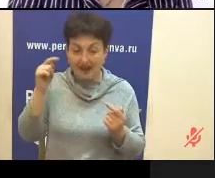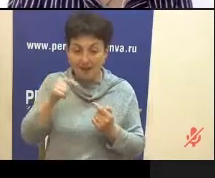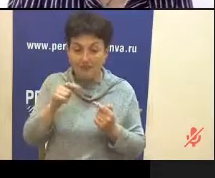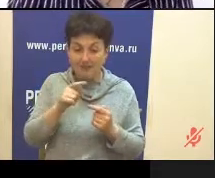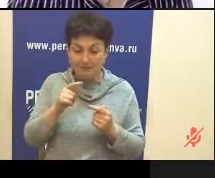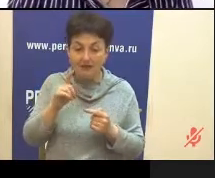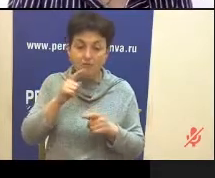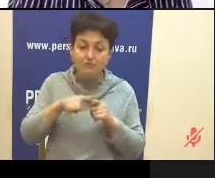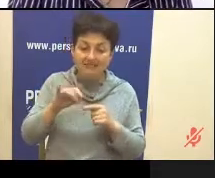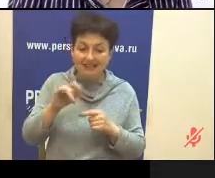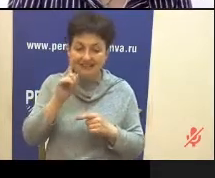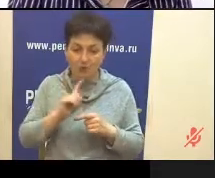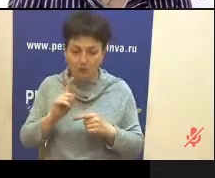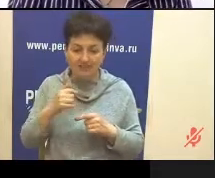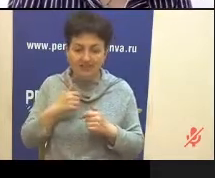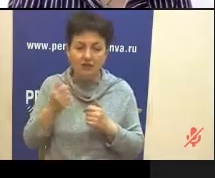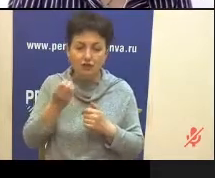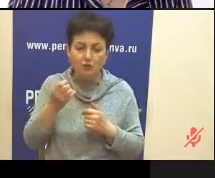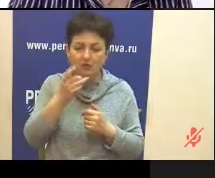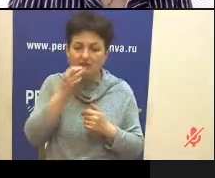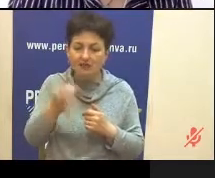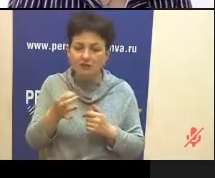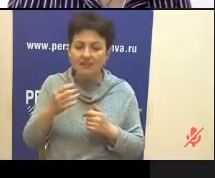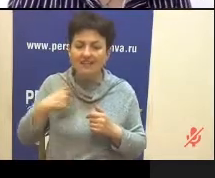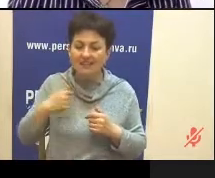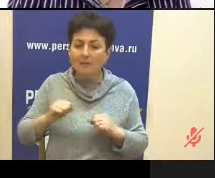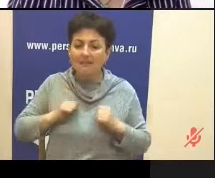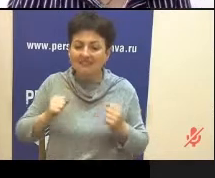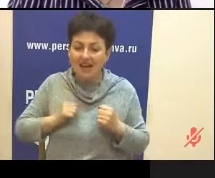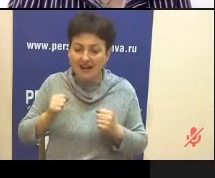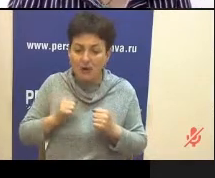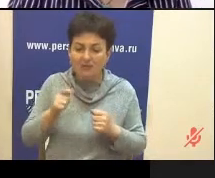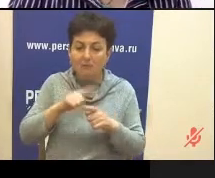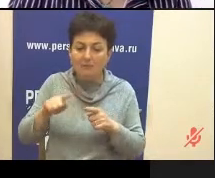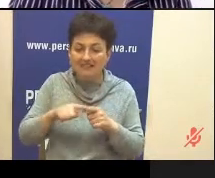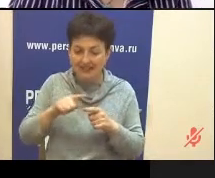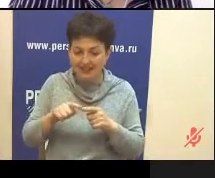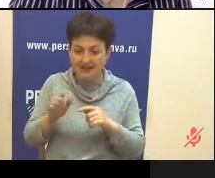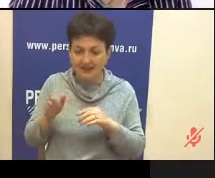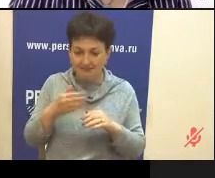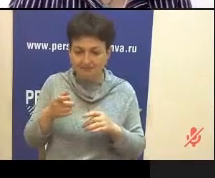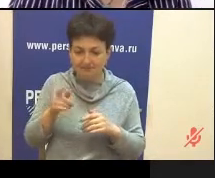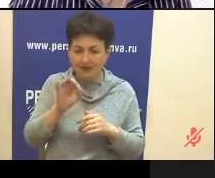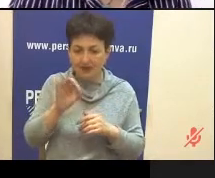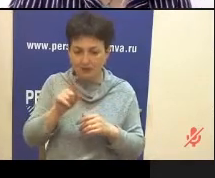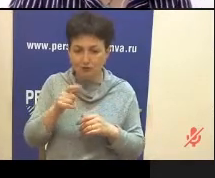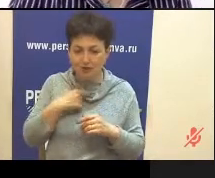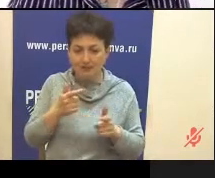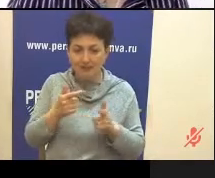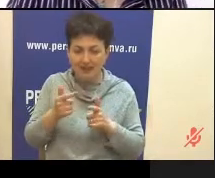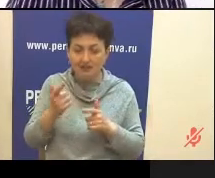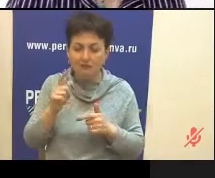быстро и вкусно. И я здесь, коллеги, еще раз призову, я постараюсь как можно быстрее пройтись по тому, что я подготовила, потому что